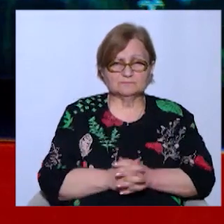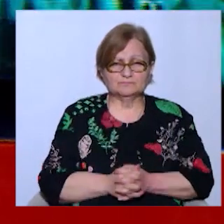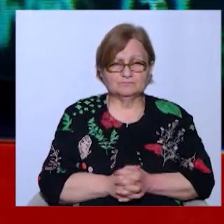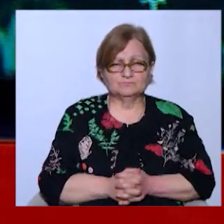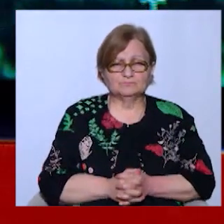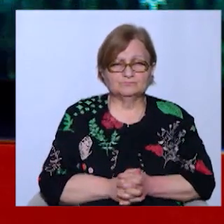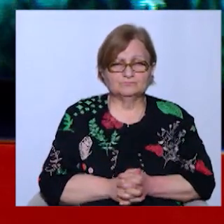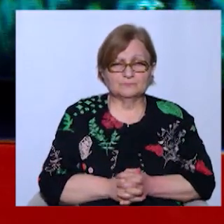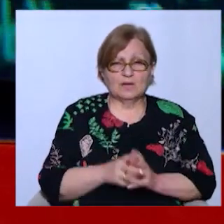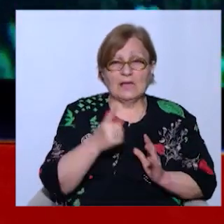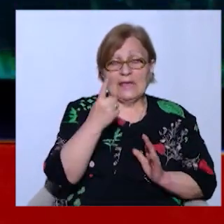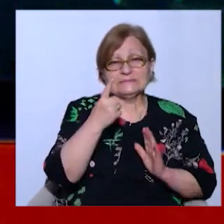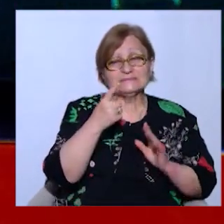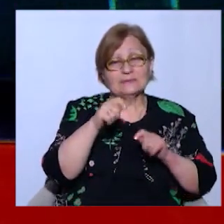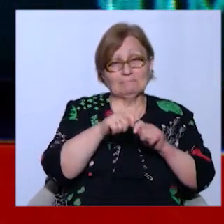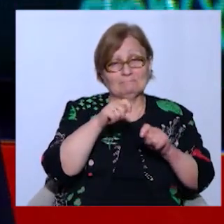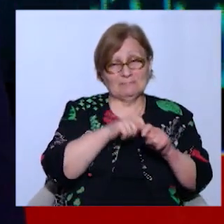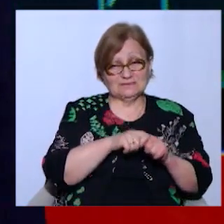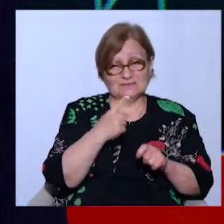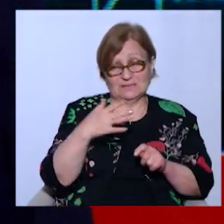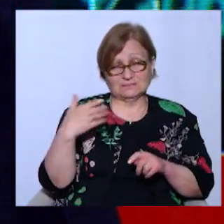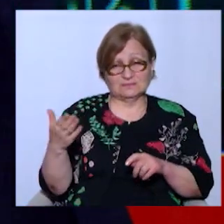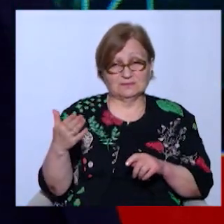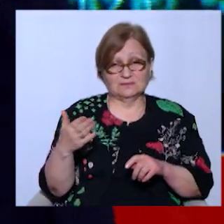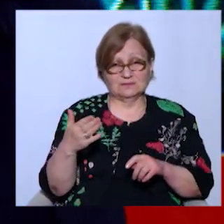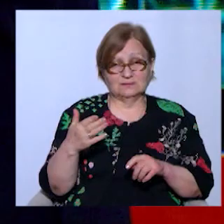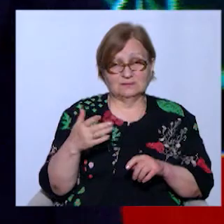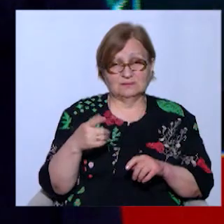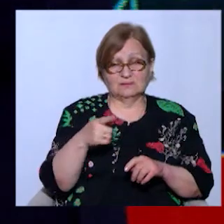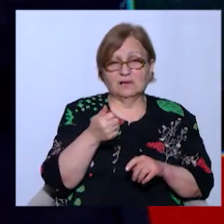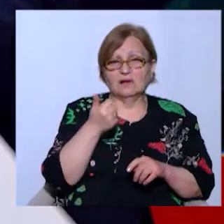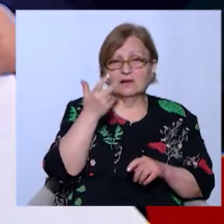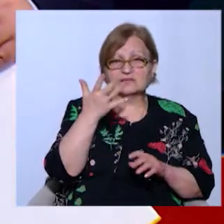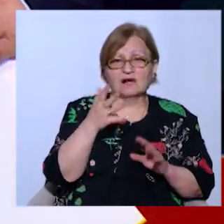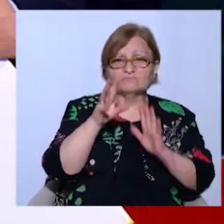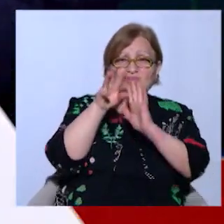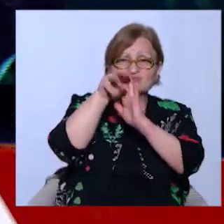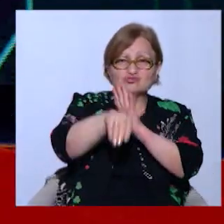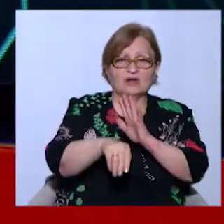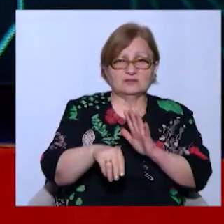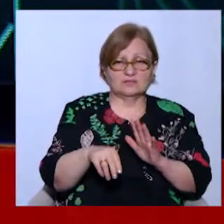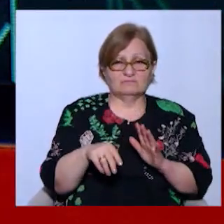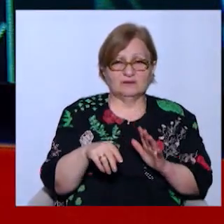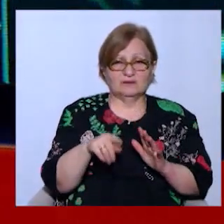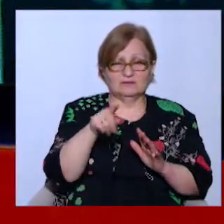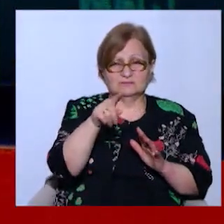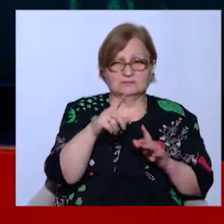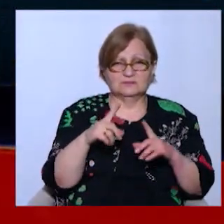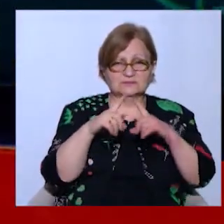თუ ასეთია რომ 1 მეტრია მისი გვერდის სიგრძე, რამდენი ესეთი კვადრატი ჩაეტევა